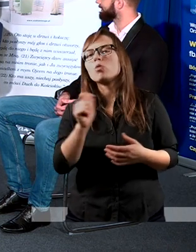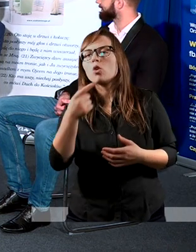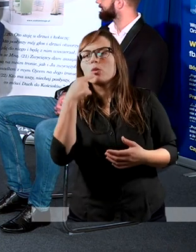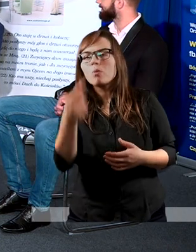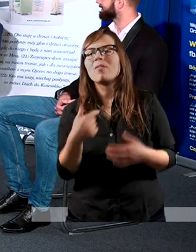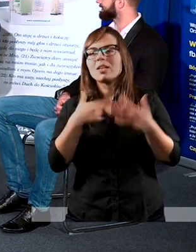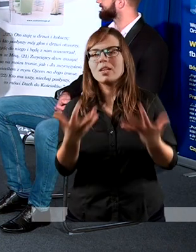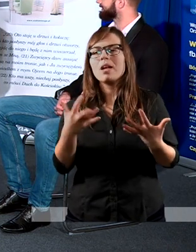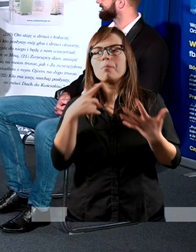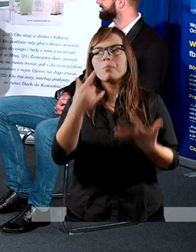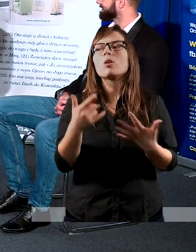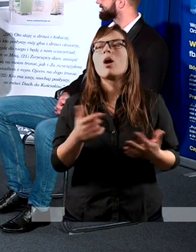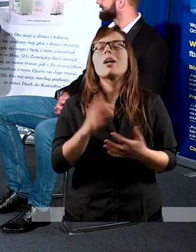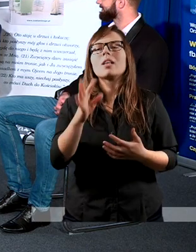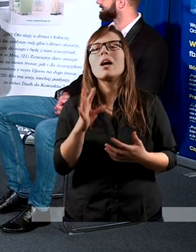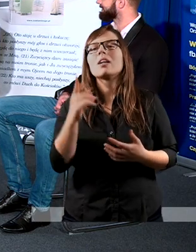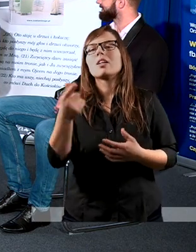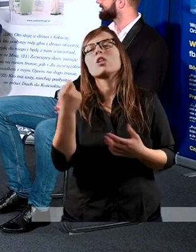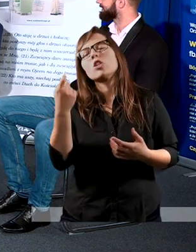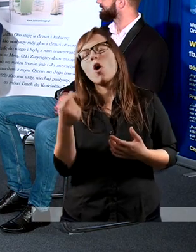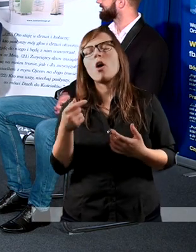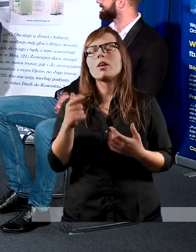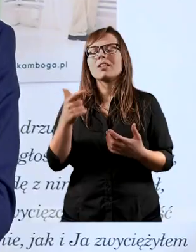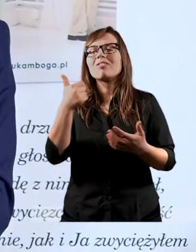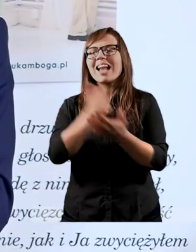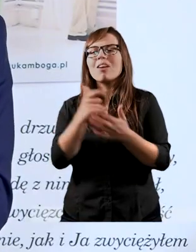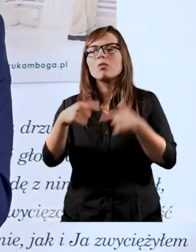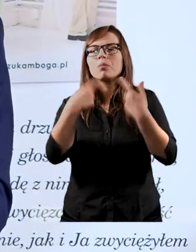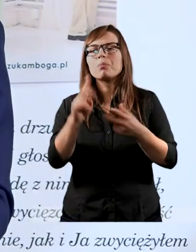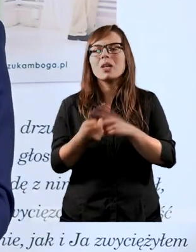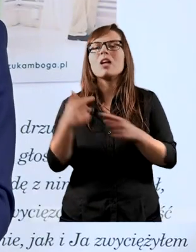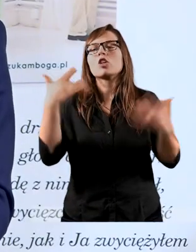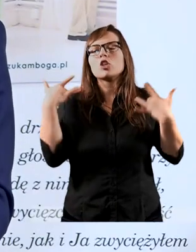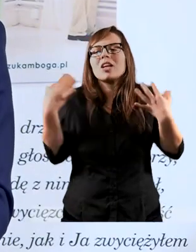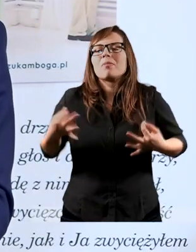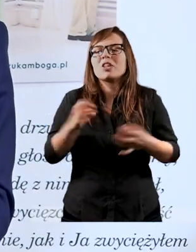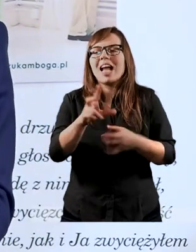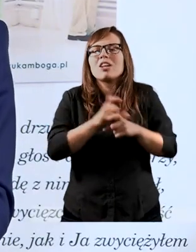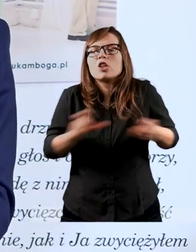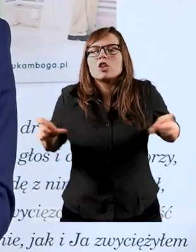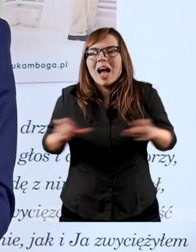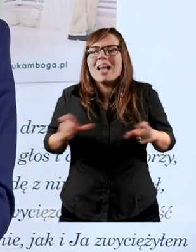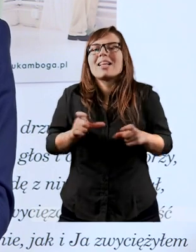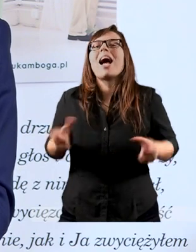tutaj coś to bardzo dorzucić. Dobrze, proszę bardzo. Koniecznie, tak, nawet trochę kij mrowisko. Bo my żyjemy w takich czasach właśnie,